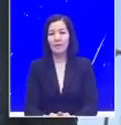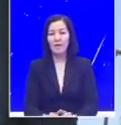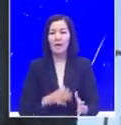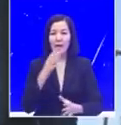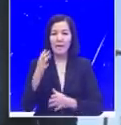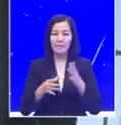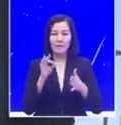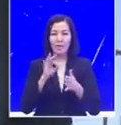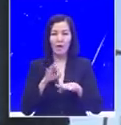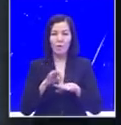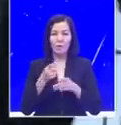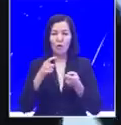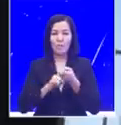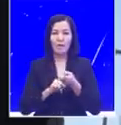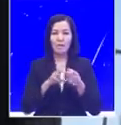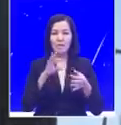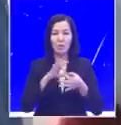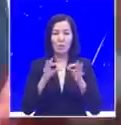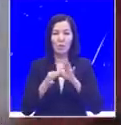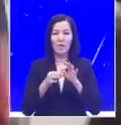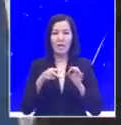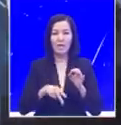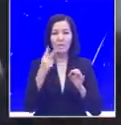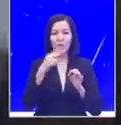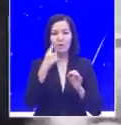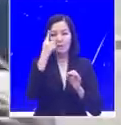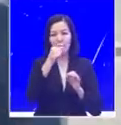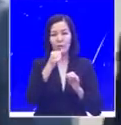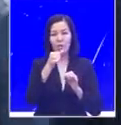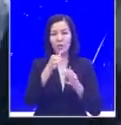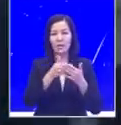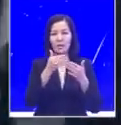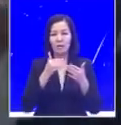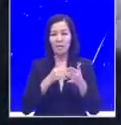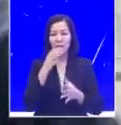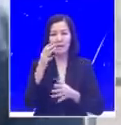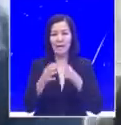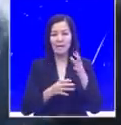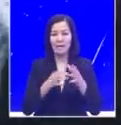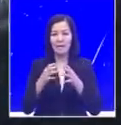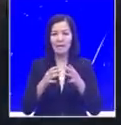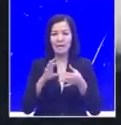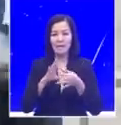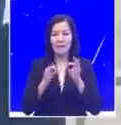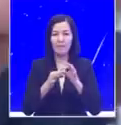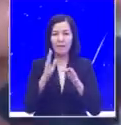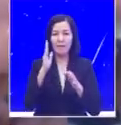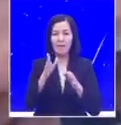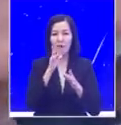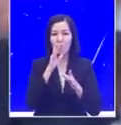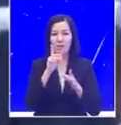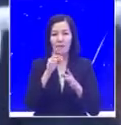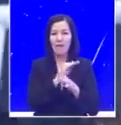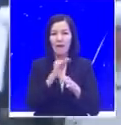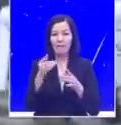Әлемдегі індетке байланысты Токио Олимпиадасы 2021 жылға шегерілді. Халықаралық Олимпиада комитеті бұл шешімді алдағы уақытта